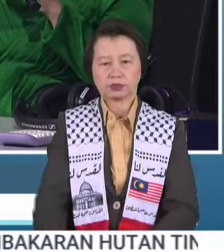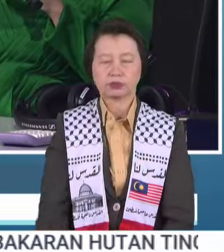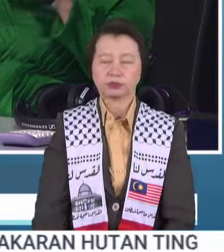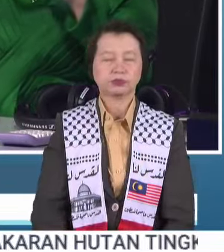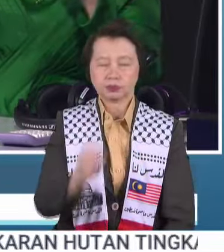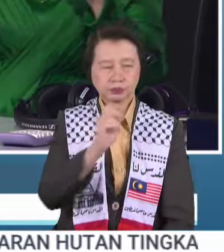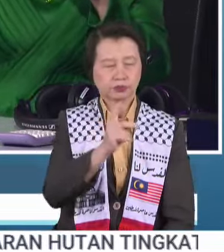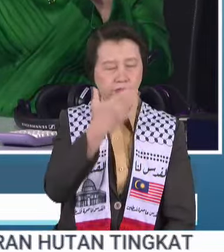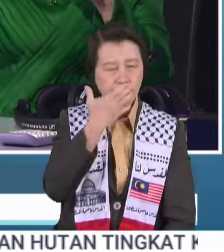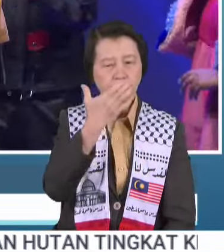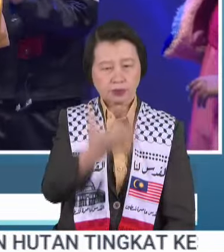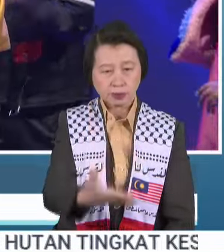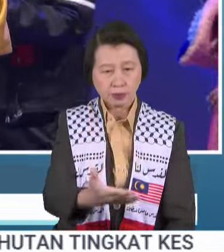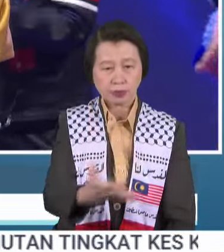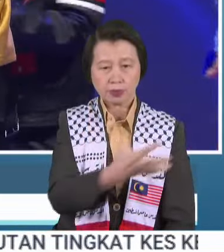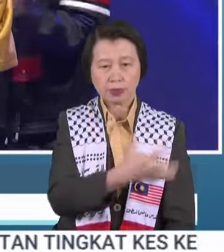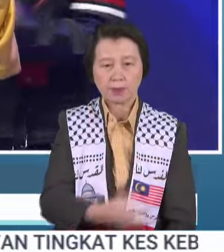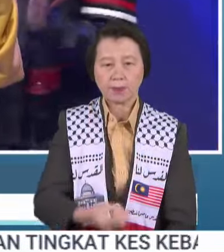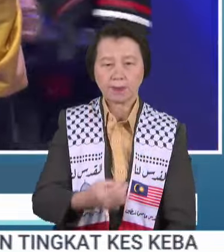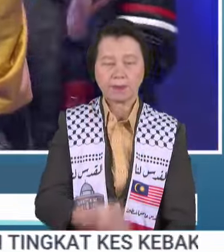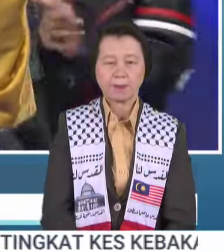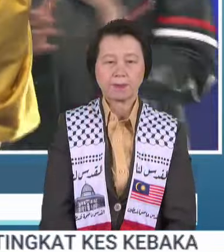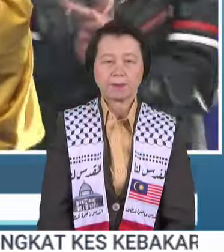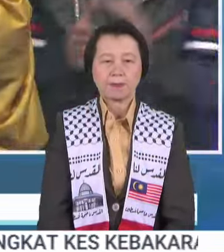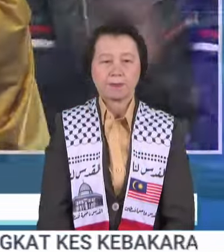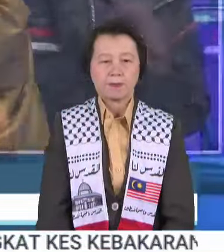kasih atas perkongsian itu, saudara LY.